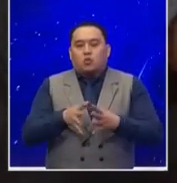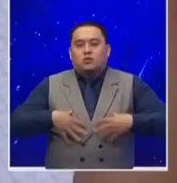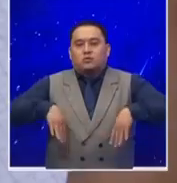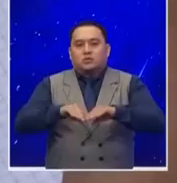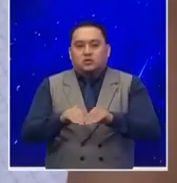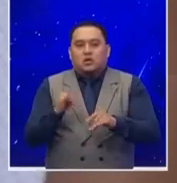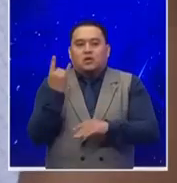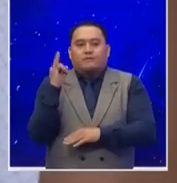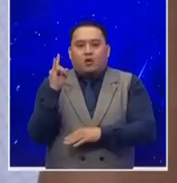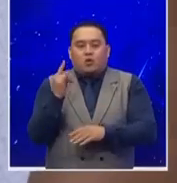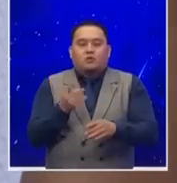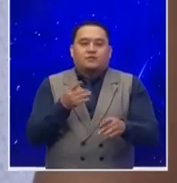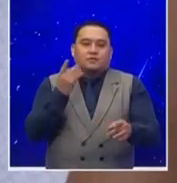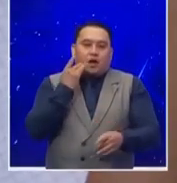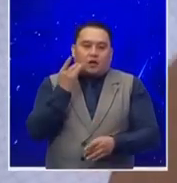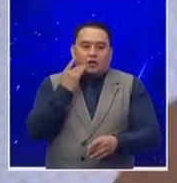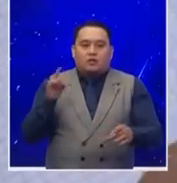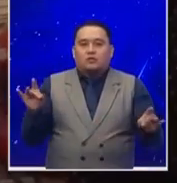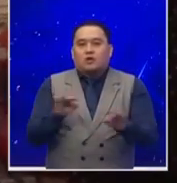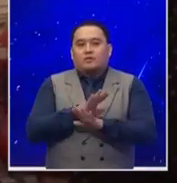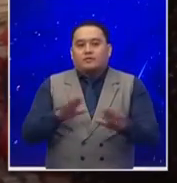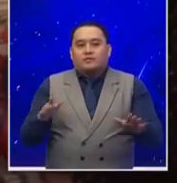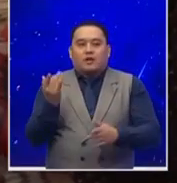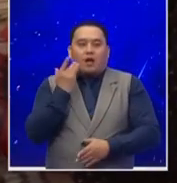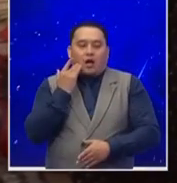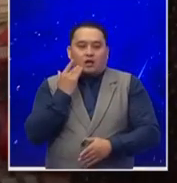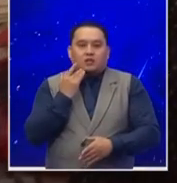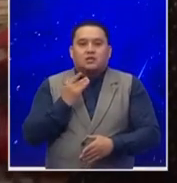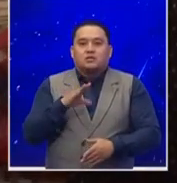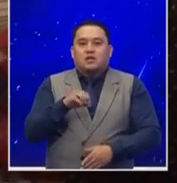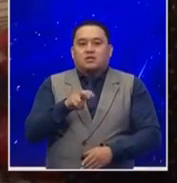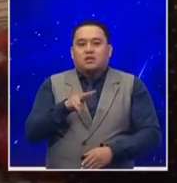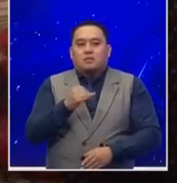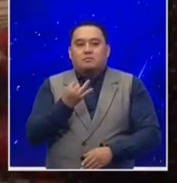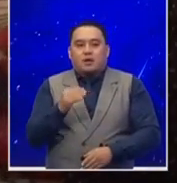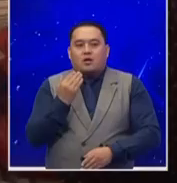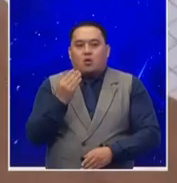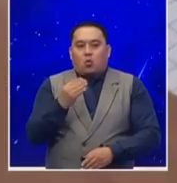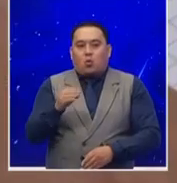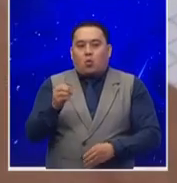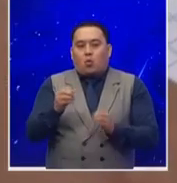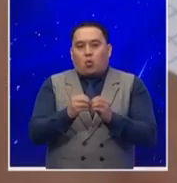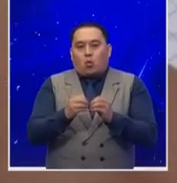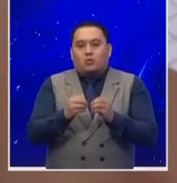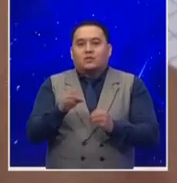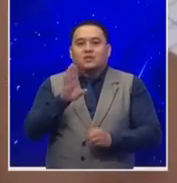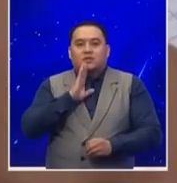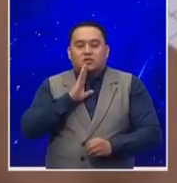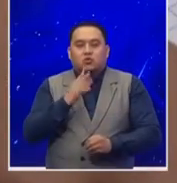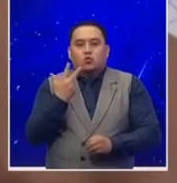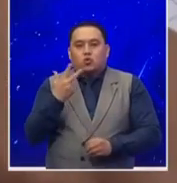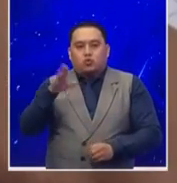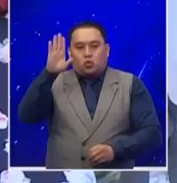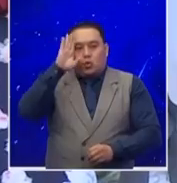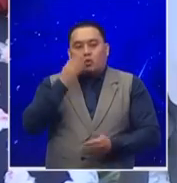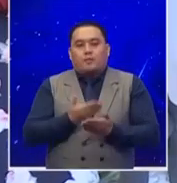отбасында сәбидің сыңғырлаған күлкісі мен былдырлаған үні үзілмейді. Сәрсенбай аға мен Гүлназ апай 10 қыз 3 ұл тәрбиелеп отырған үлгілі